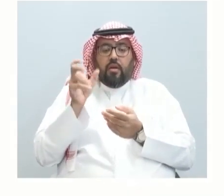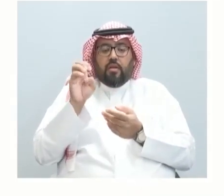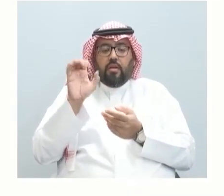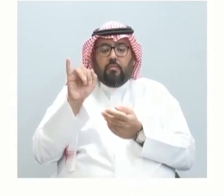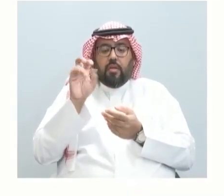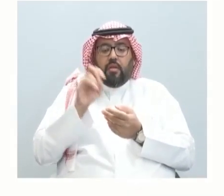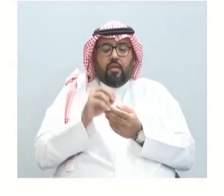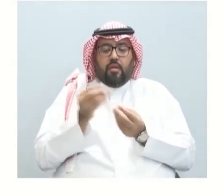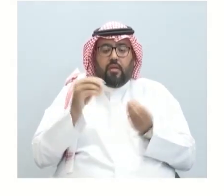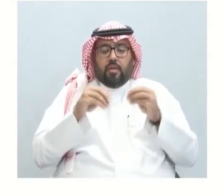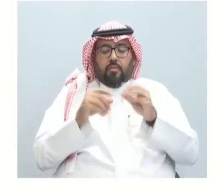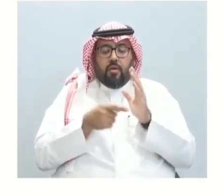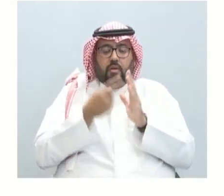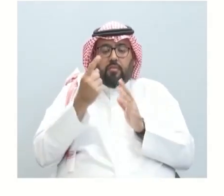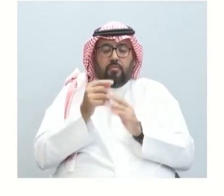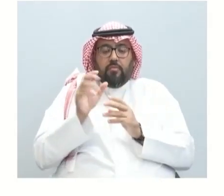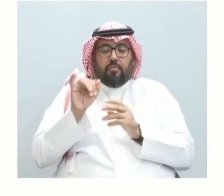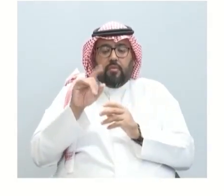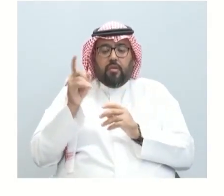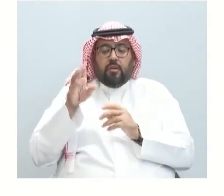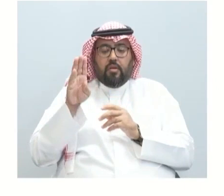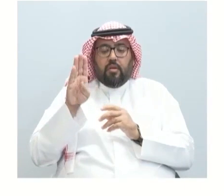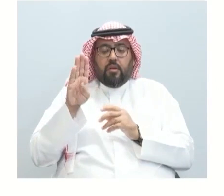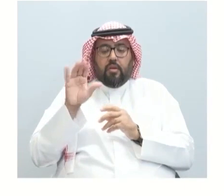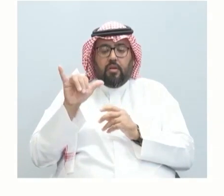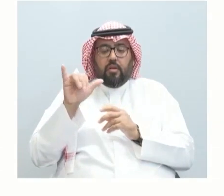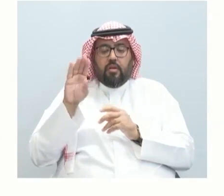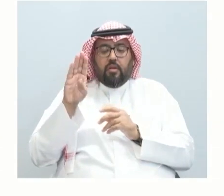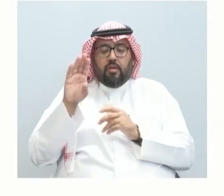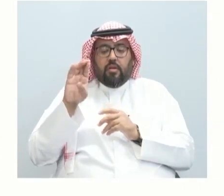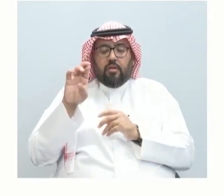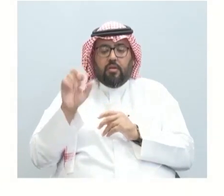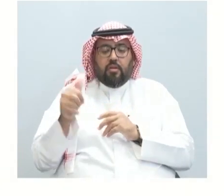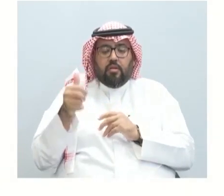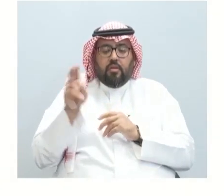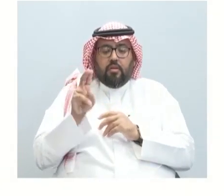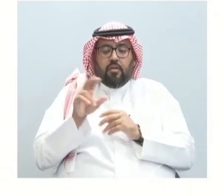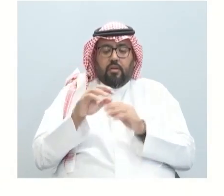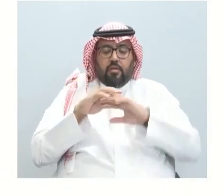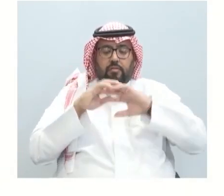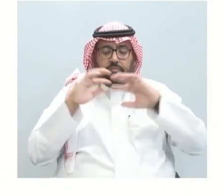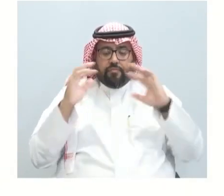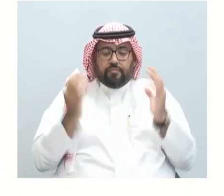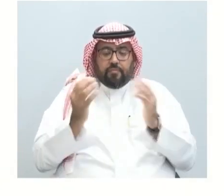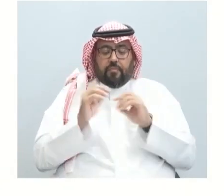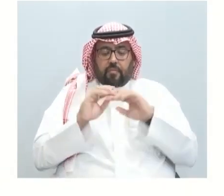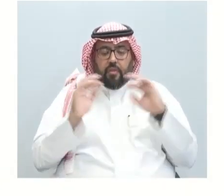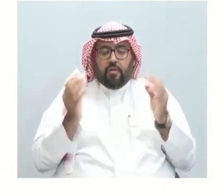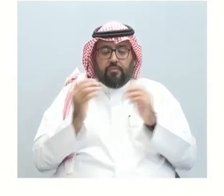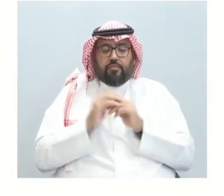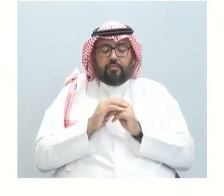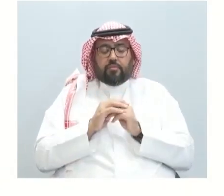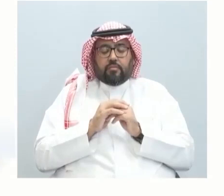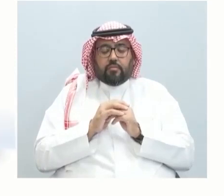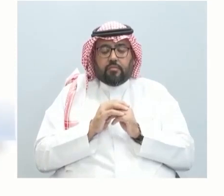يظهر معنا في التركيب الاول هنا المركزات التي نشير لها في الرسم ثم يظهر معنا هنا الخيوط المغزليه التي ترتب مع هذه